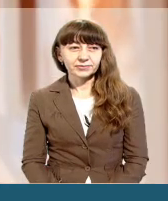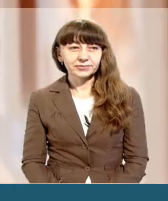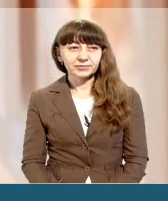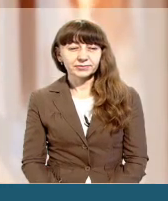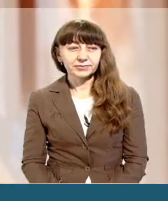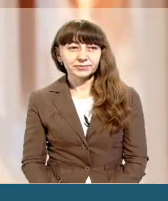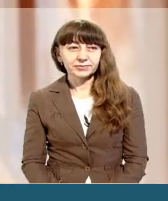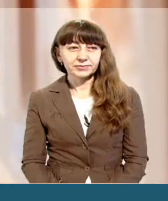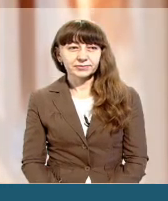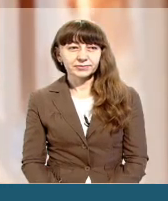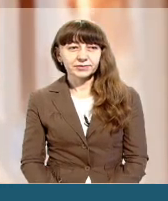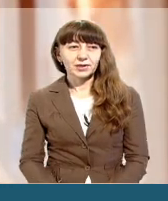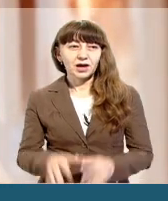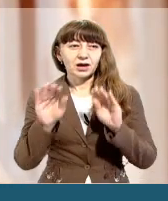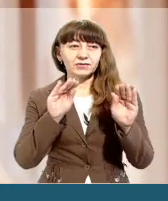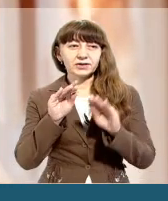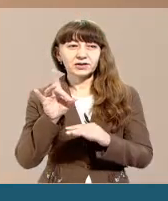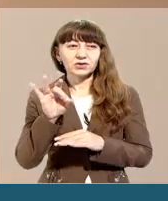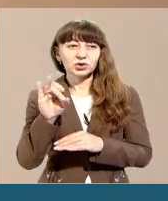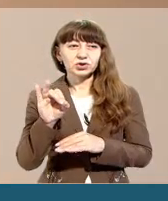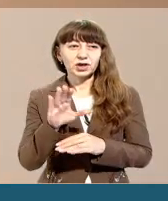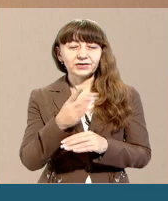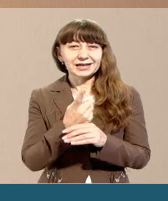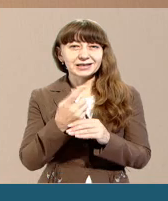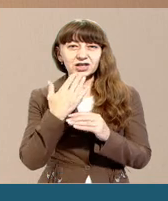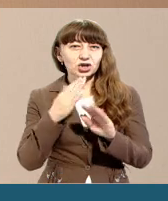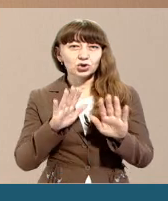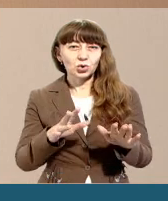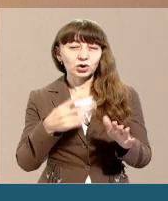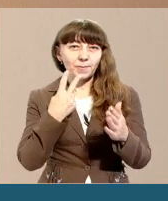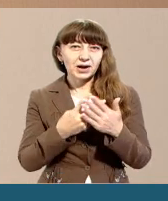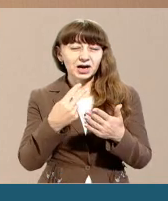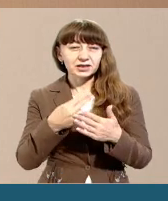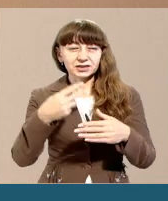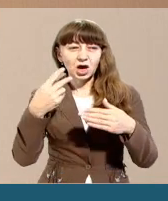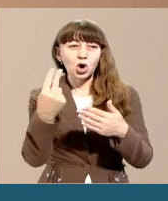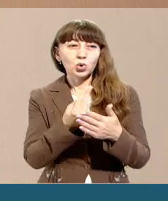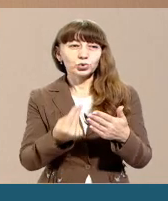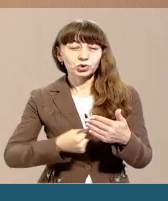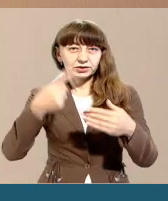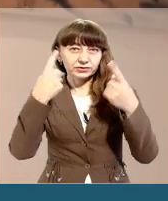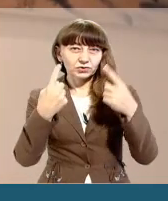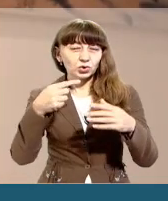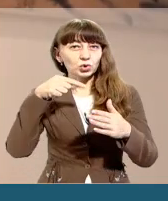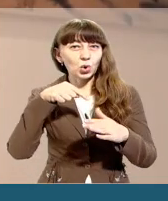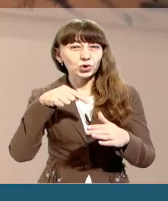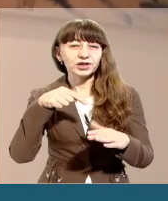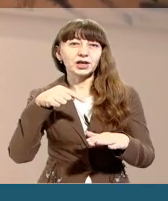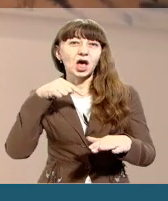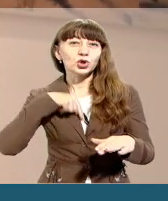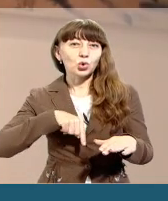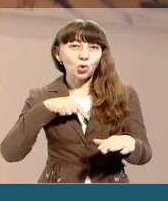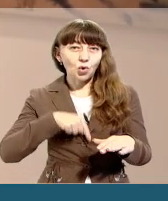Көшпенділер көрмесі бұл тек көркем шығармашылықтың көрінісі ғана емес, сондай-ақ тарихымызды, ұлттық болмысымызды жанаша қырынан көрсетуге